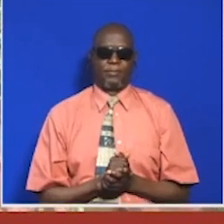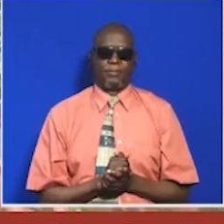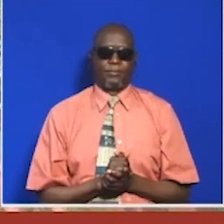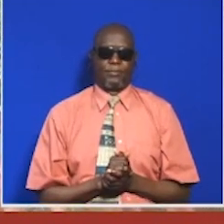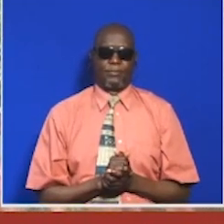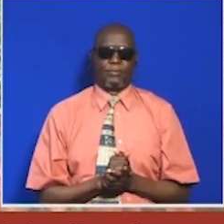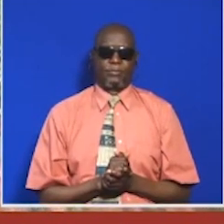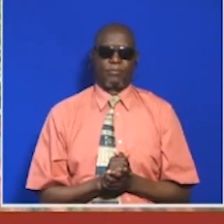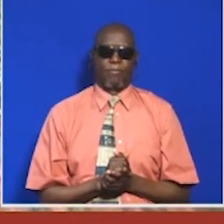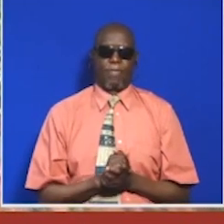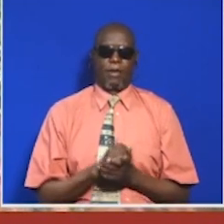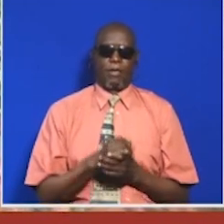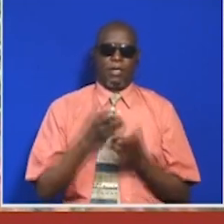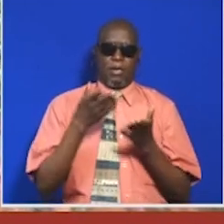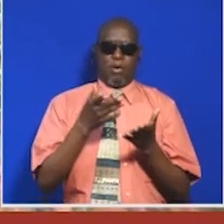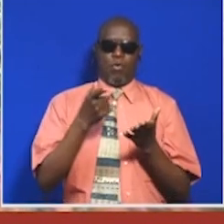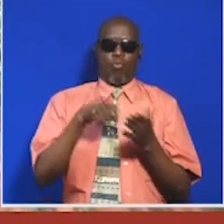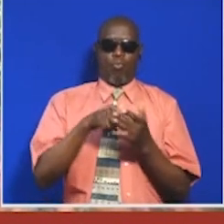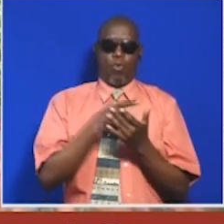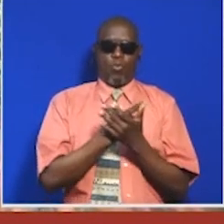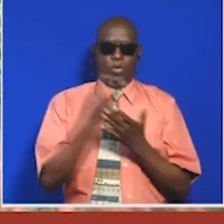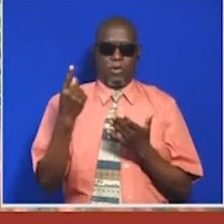karibu wiki moja sasa